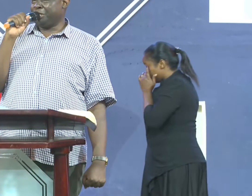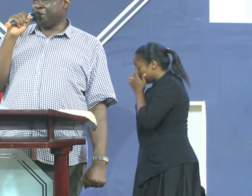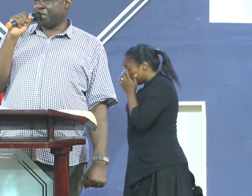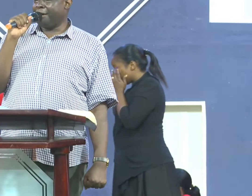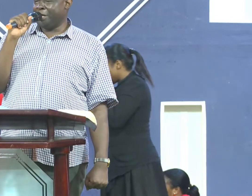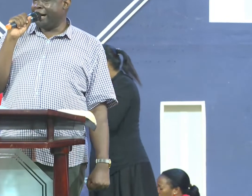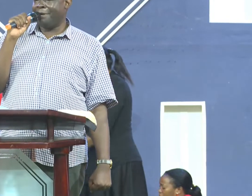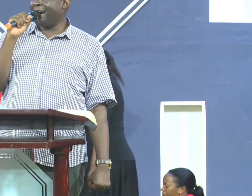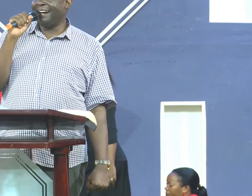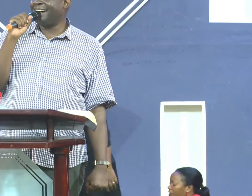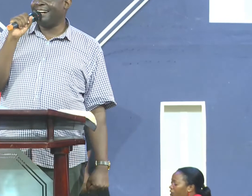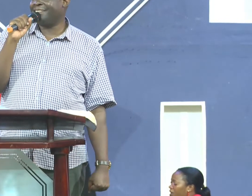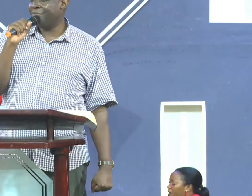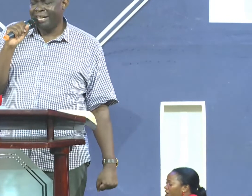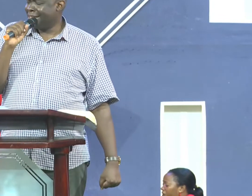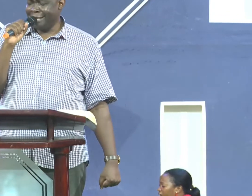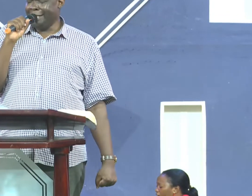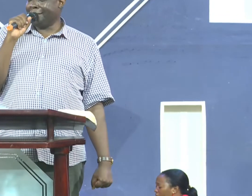awabeerewo ekisa mukama